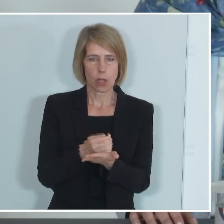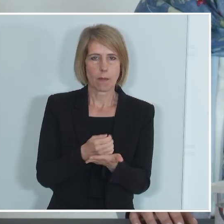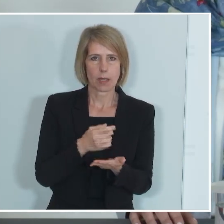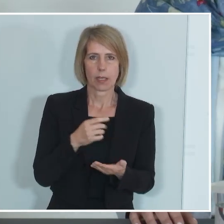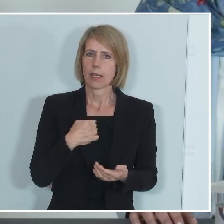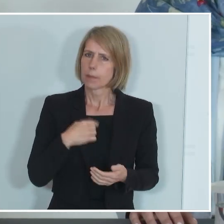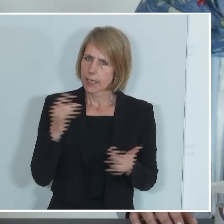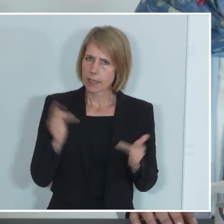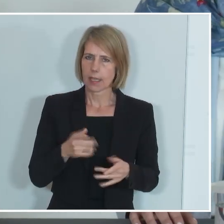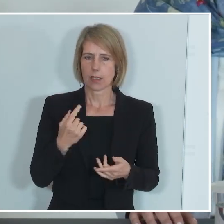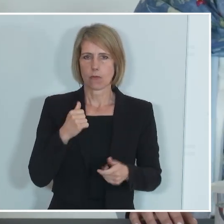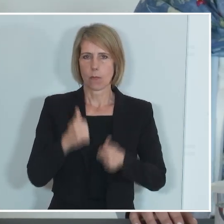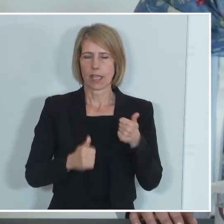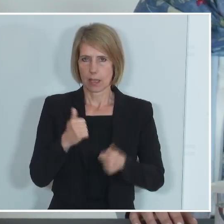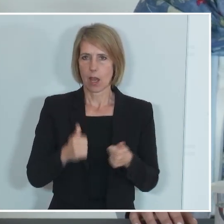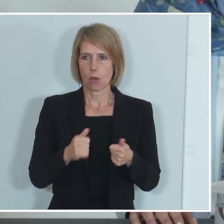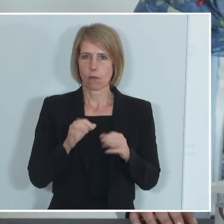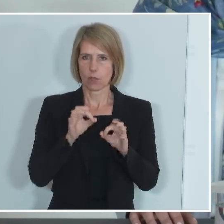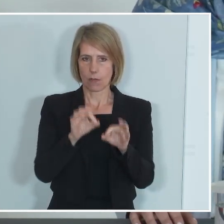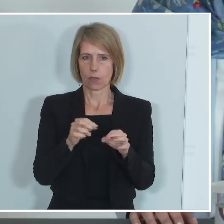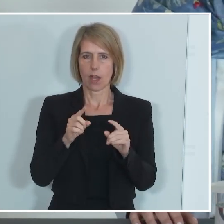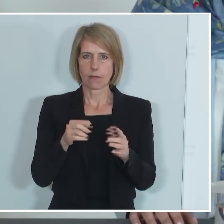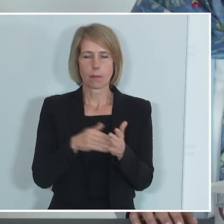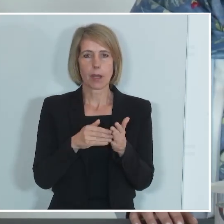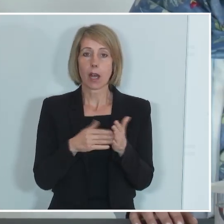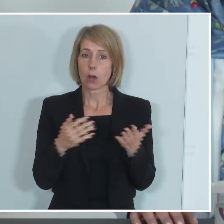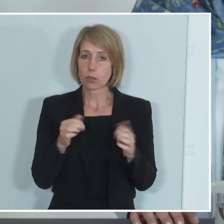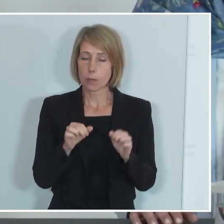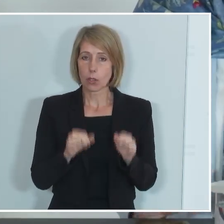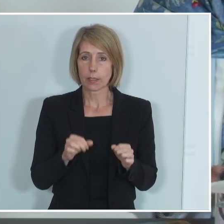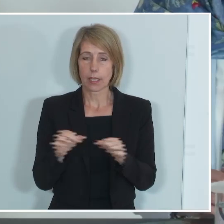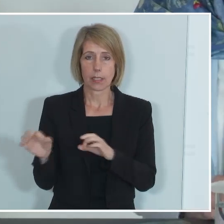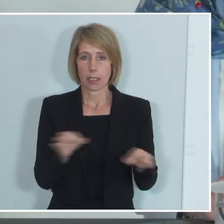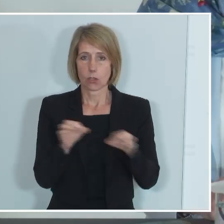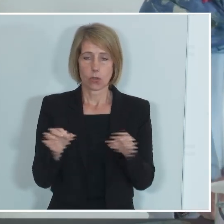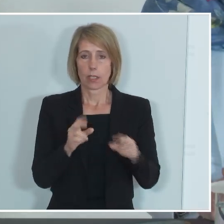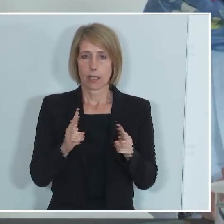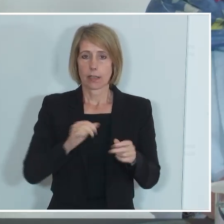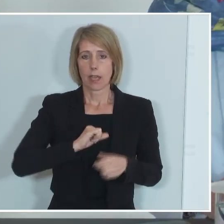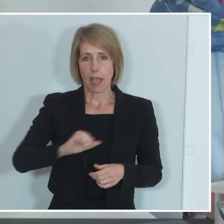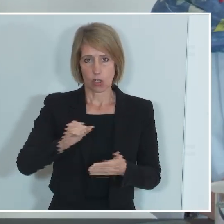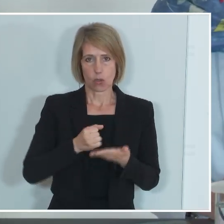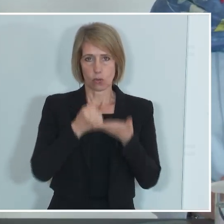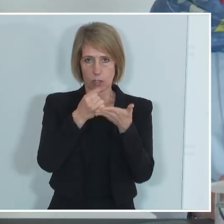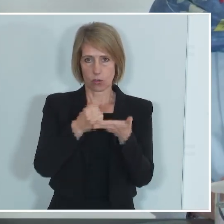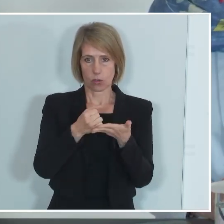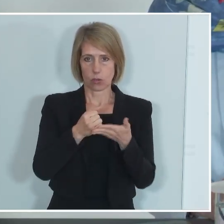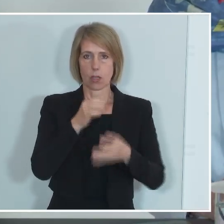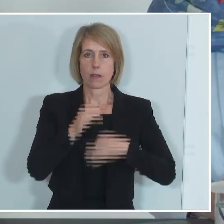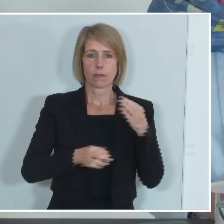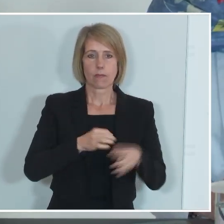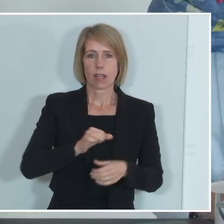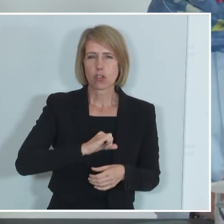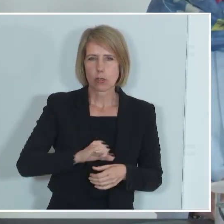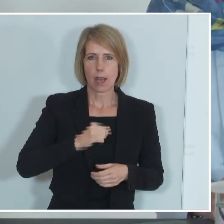Subventionswettläufen, aber wir brauchen die Voraussetzung, dass es möglich ist, Industrien zu unterstützen, dass das rasch geht, dass die Verfahren schneller laufen und dass